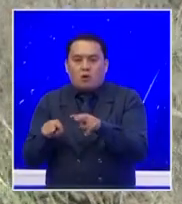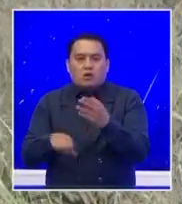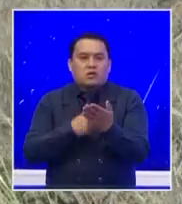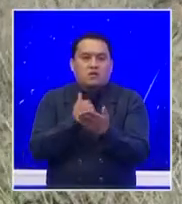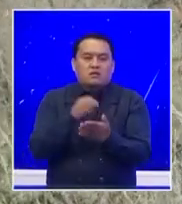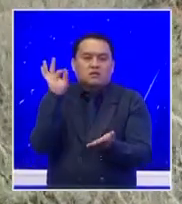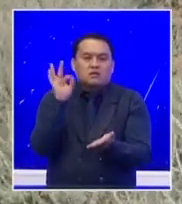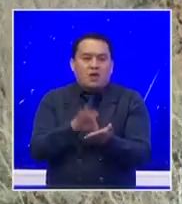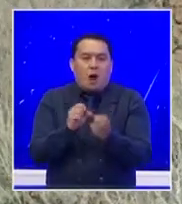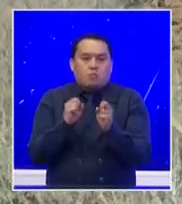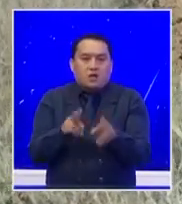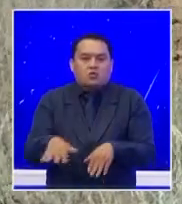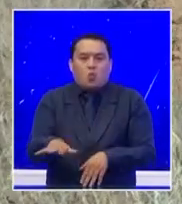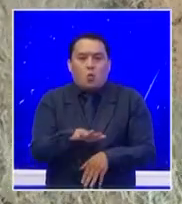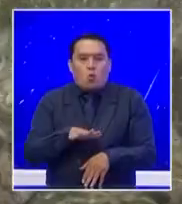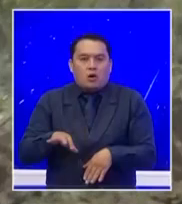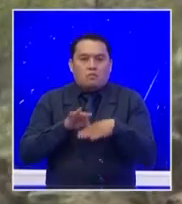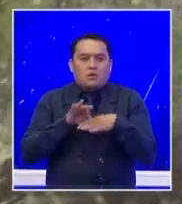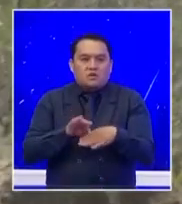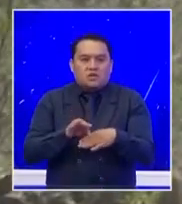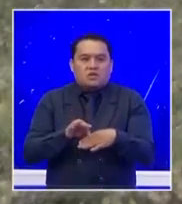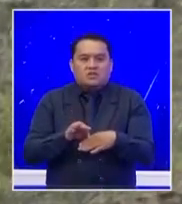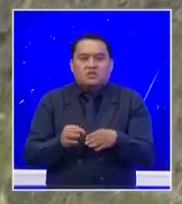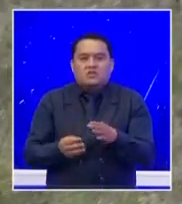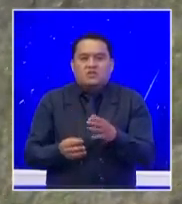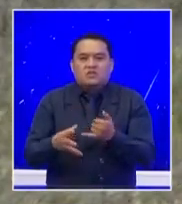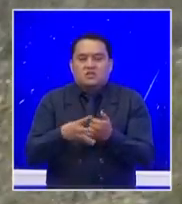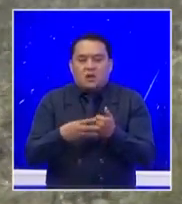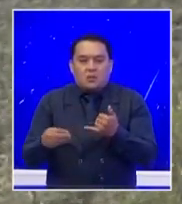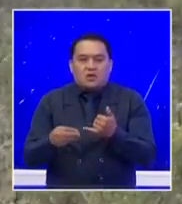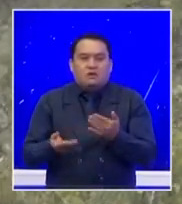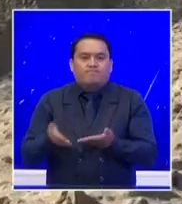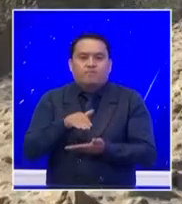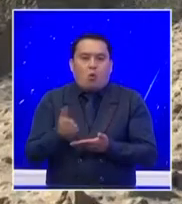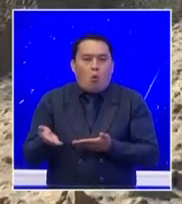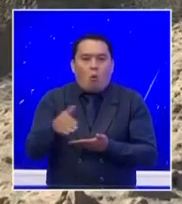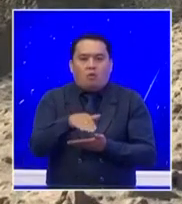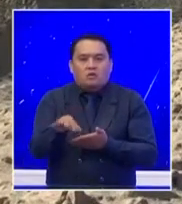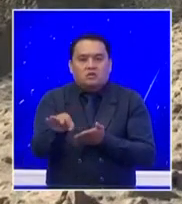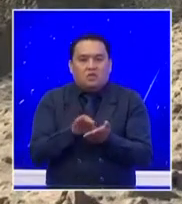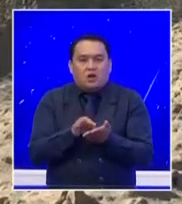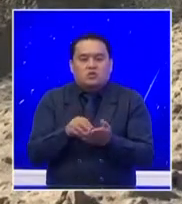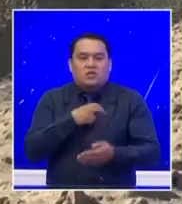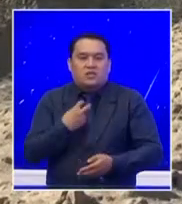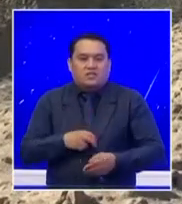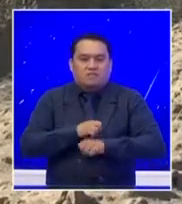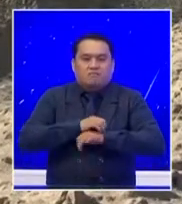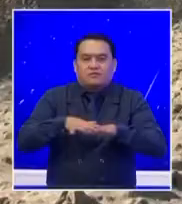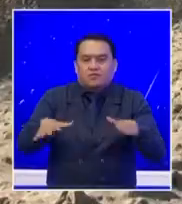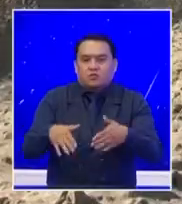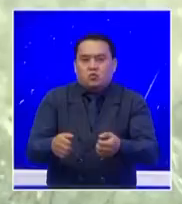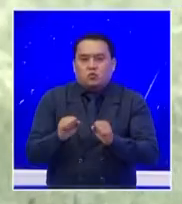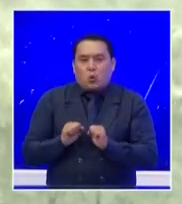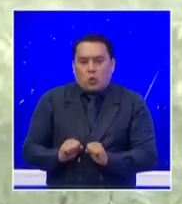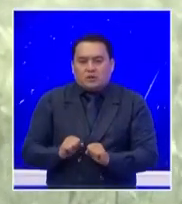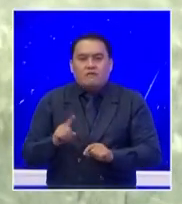выявить потенциально опасные участки и провести вспашку земли. Так называемые минеральные полосы в разы снижают риск распространения огня. В этом